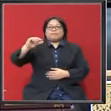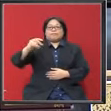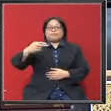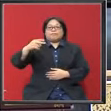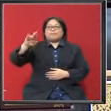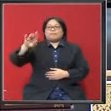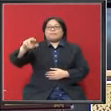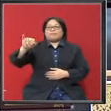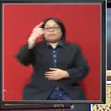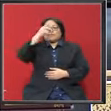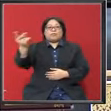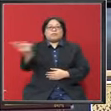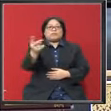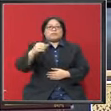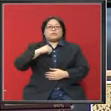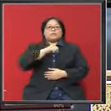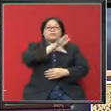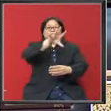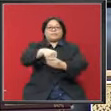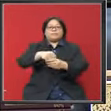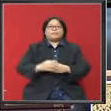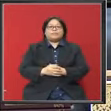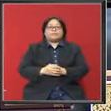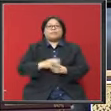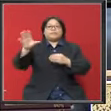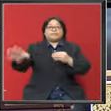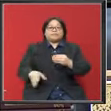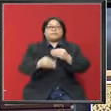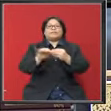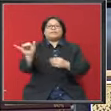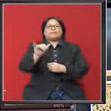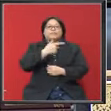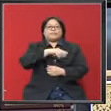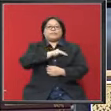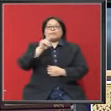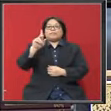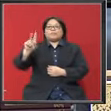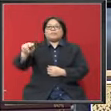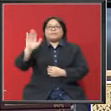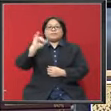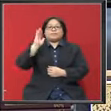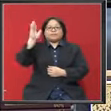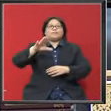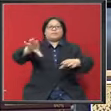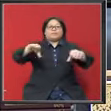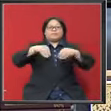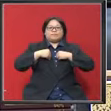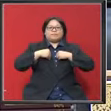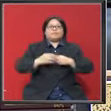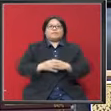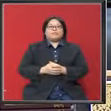PDB kepada kedua-dua anggota terlibat Hai tambahan daripada itu gemetaran dalam negeri juga memperlakukan